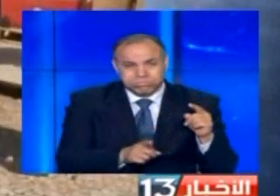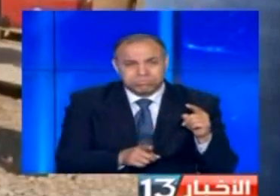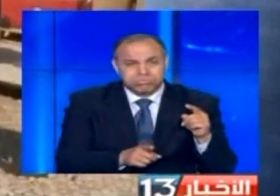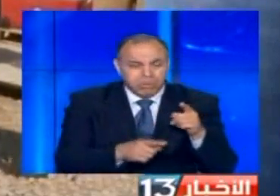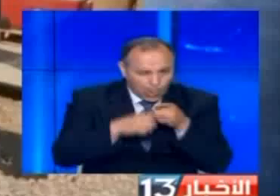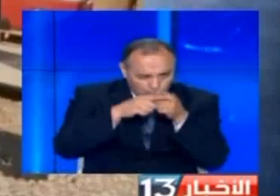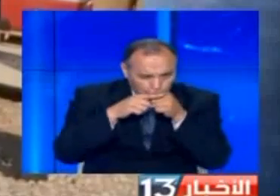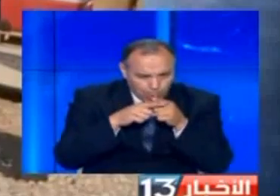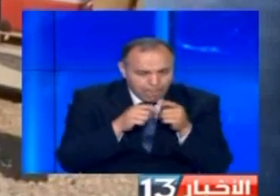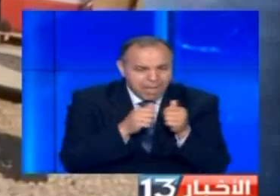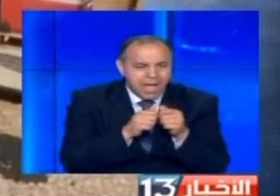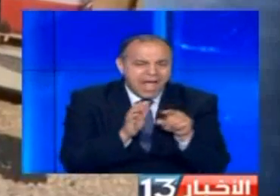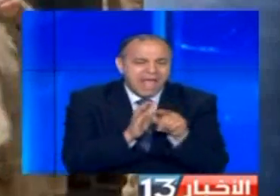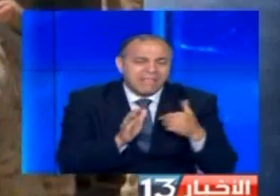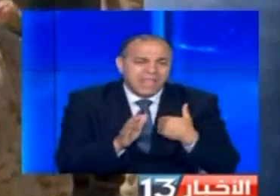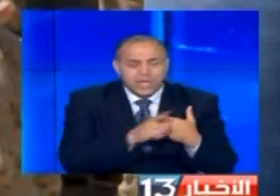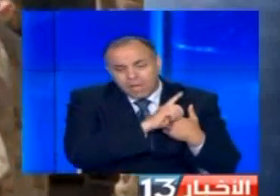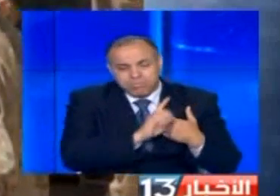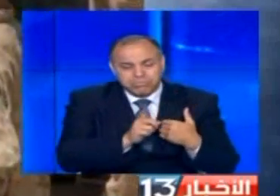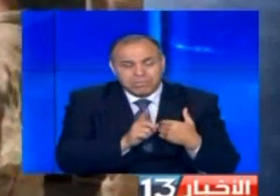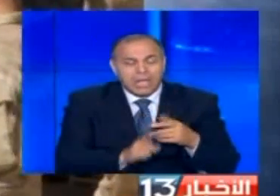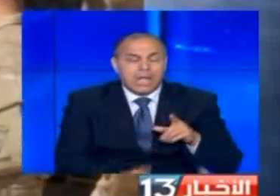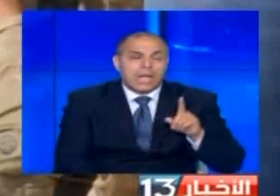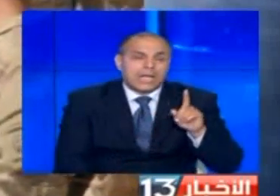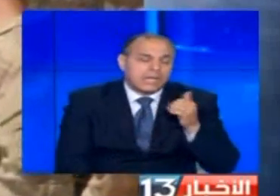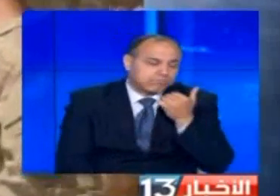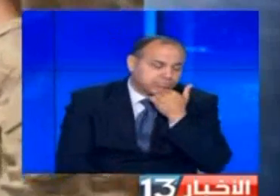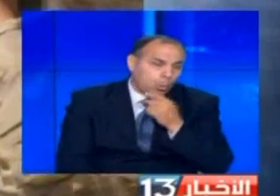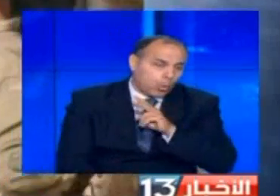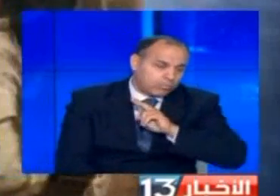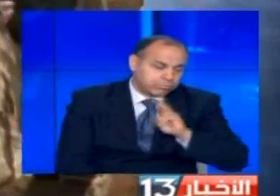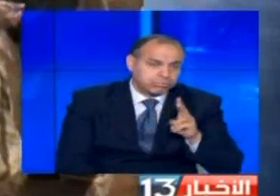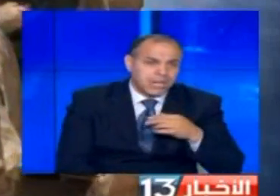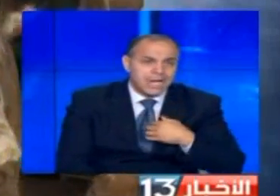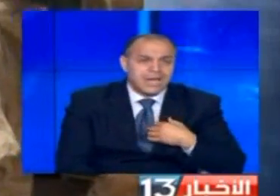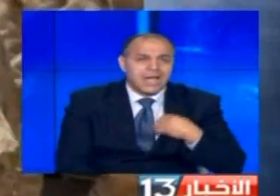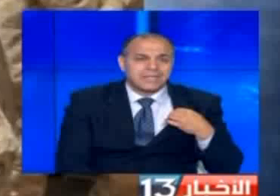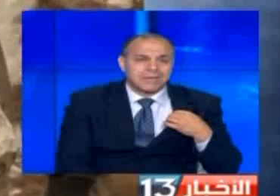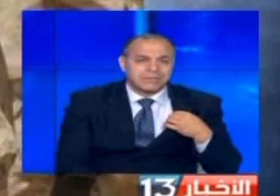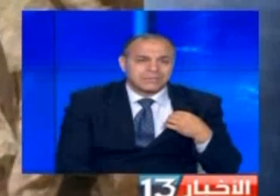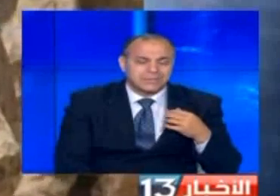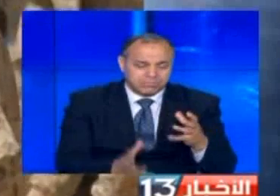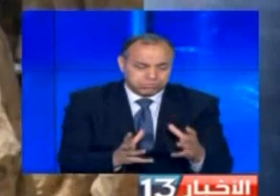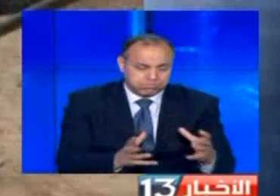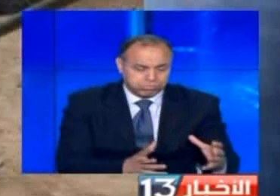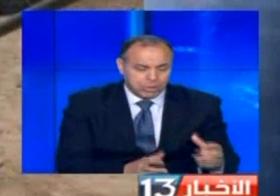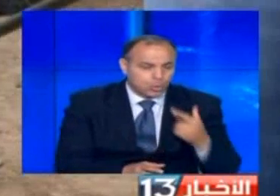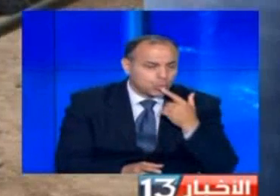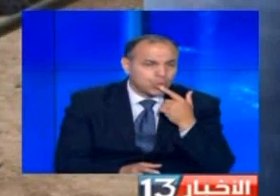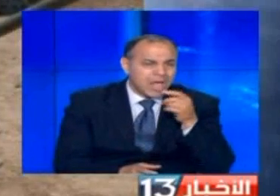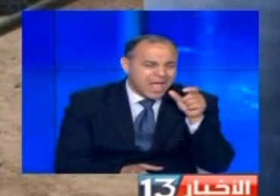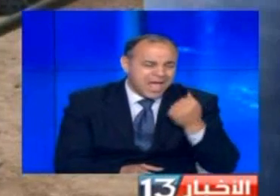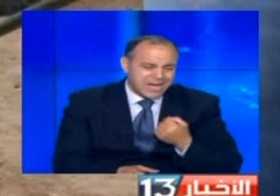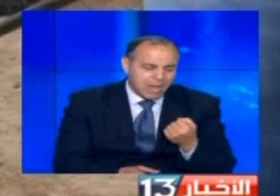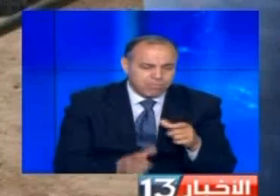قناصه موالين لتنظيم داعش الارهابي لكنها اسفرت على ما يبدو عن اصابه متفجرات زرعها ارهابي